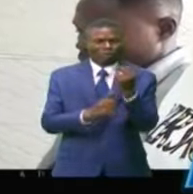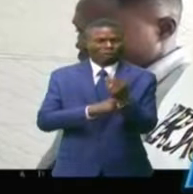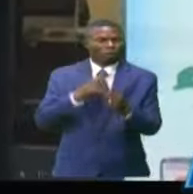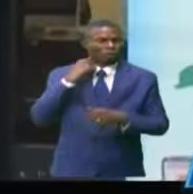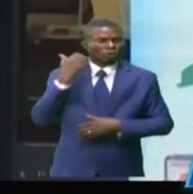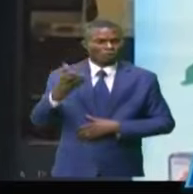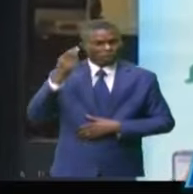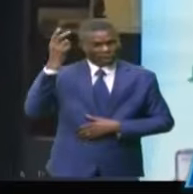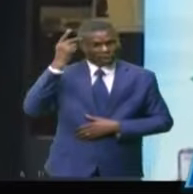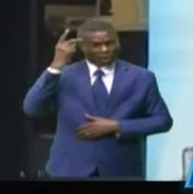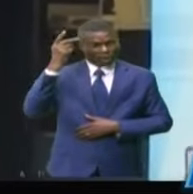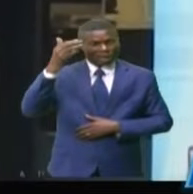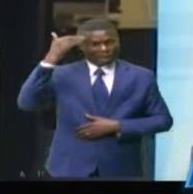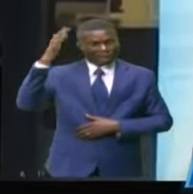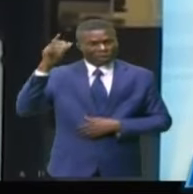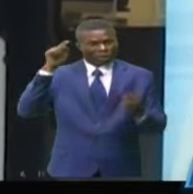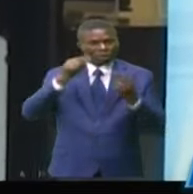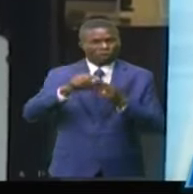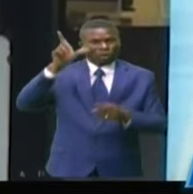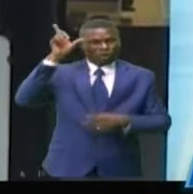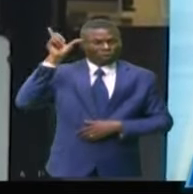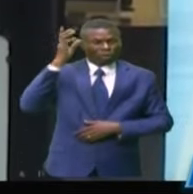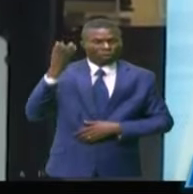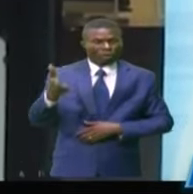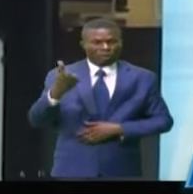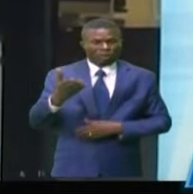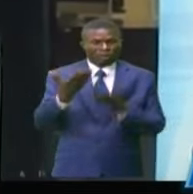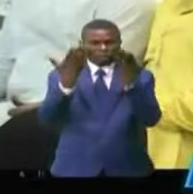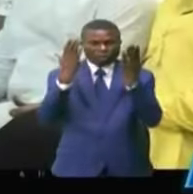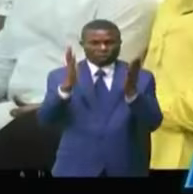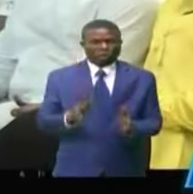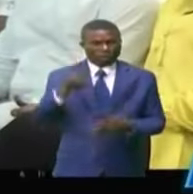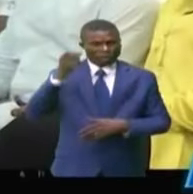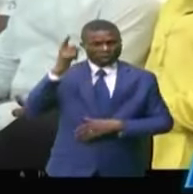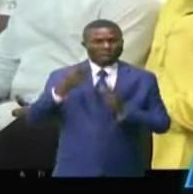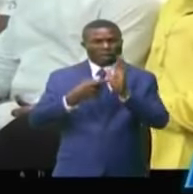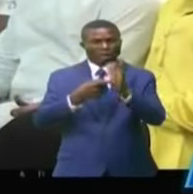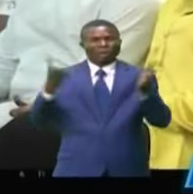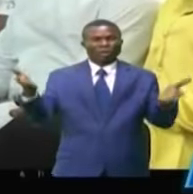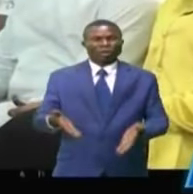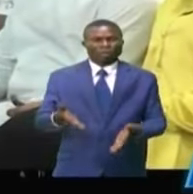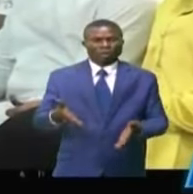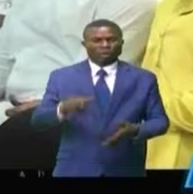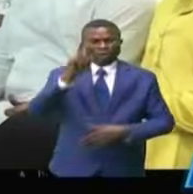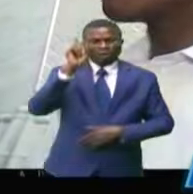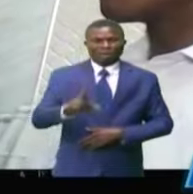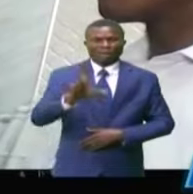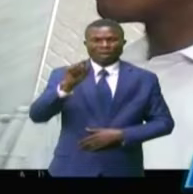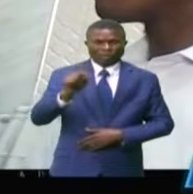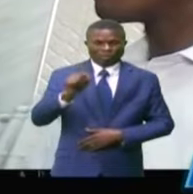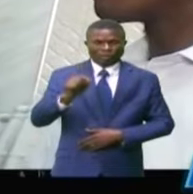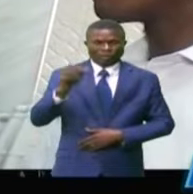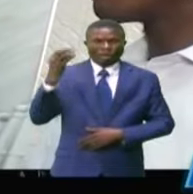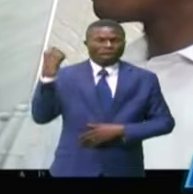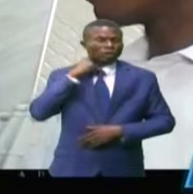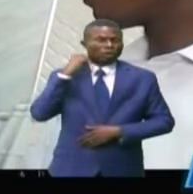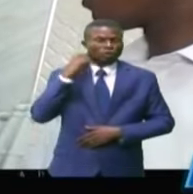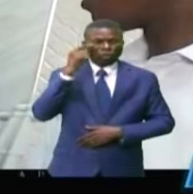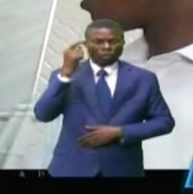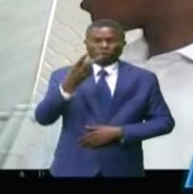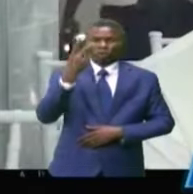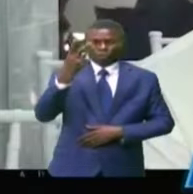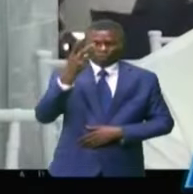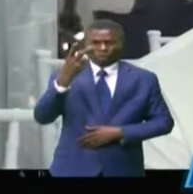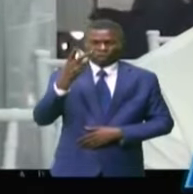Kinshasa, passant par l'Équateur jusqu'à Lubumbashi, les études récentes ont révélé la présence de 120 ophtalmologistes et de 2